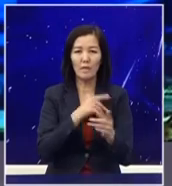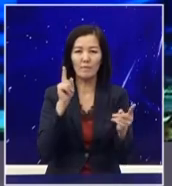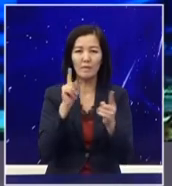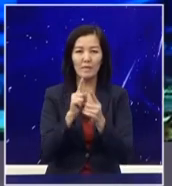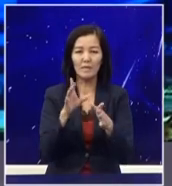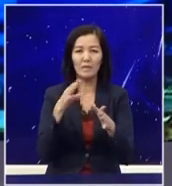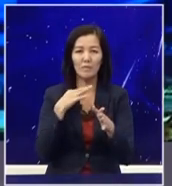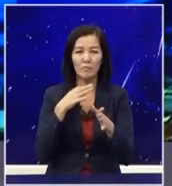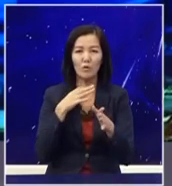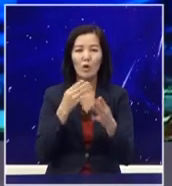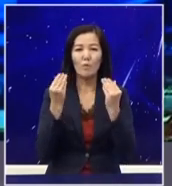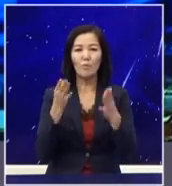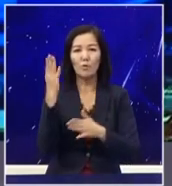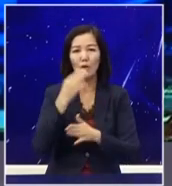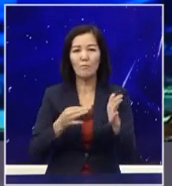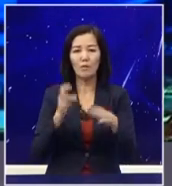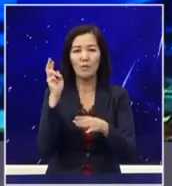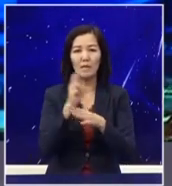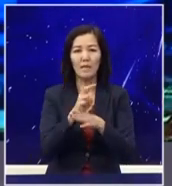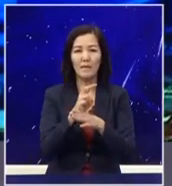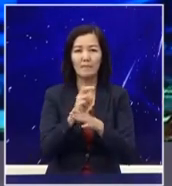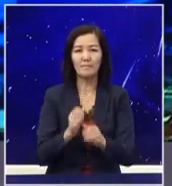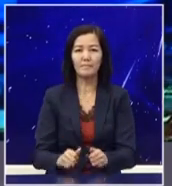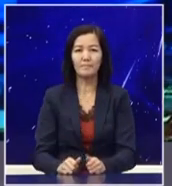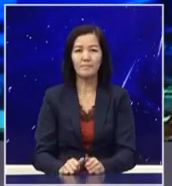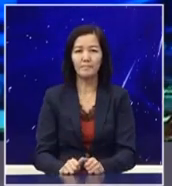үміткерлермен кездесіп жүр. Бүгін Алматы облысына келді.